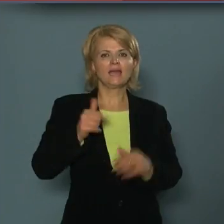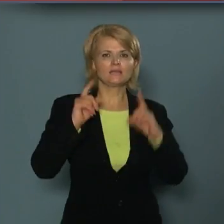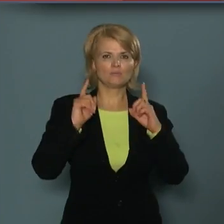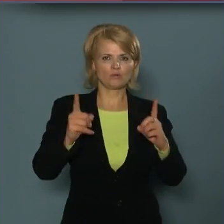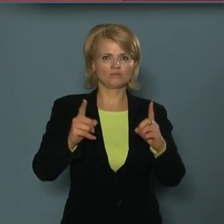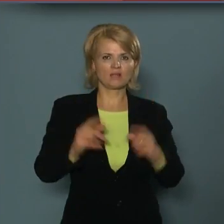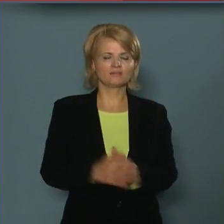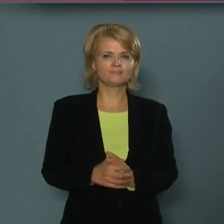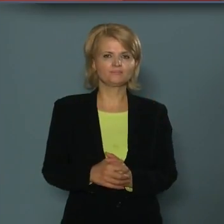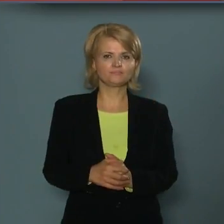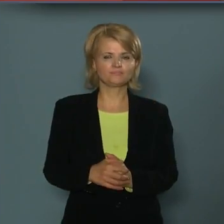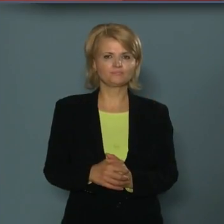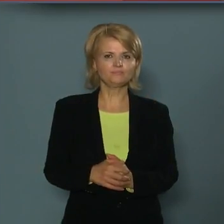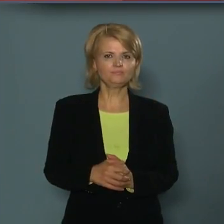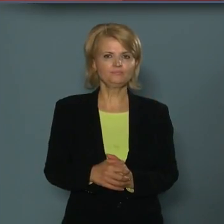hozzá, az írása,